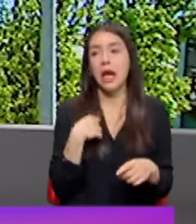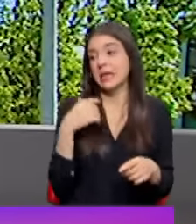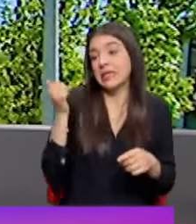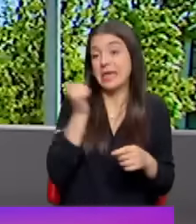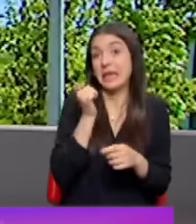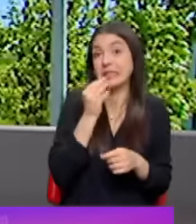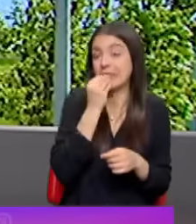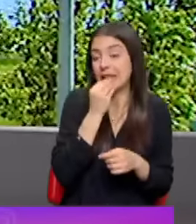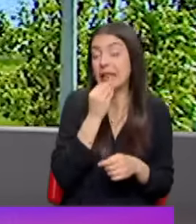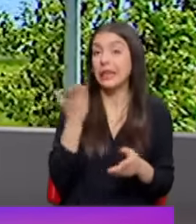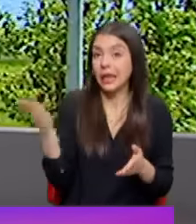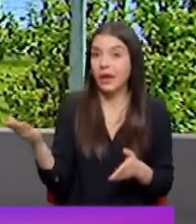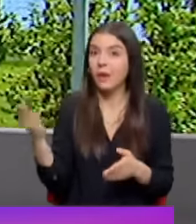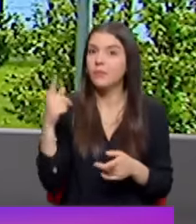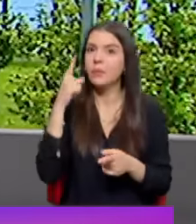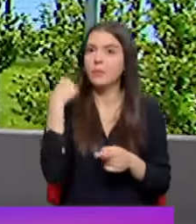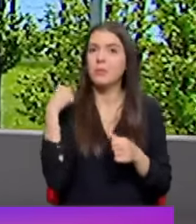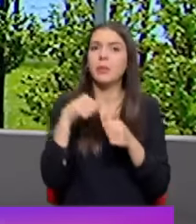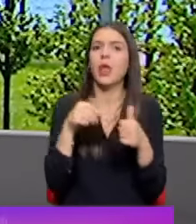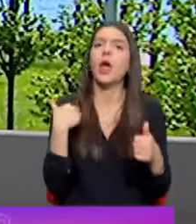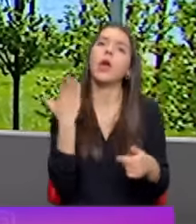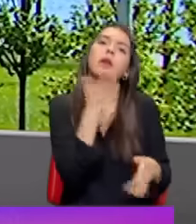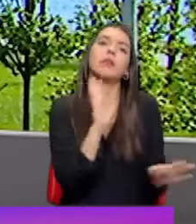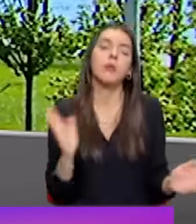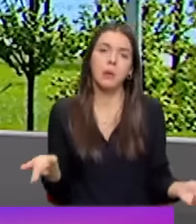yere bir daha gitmemek gibi bir huyum var zaten.